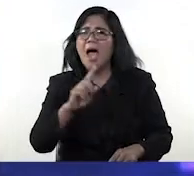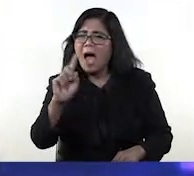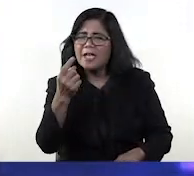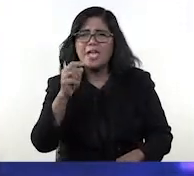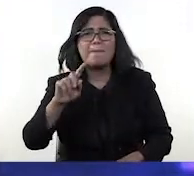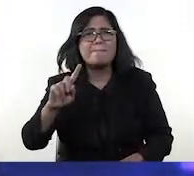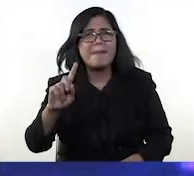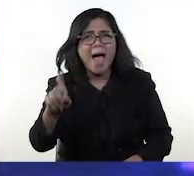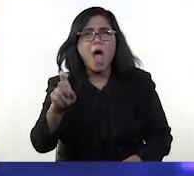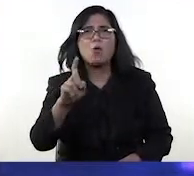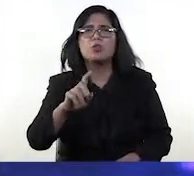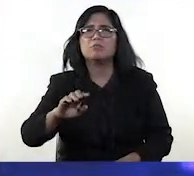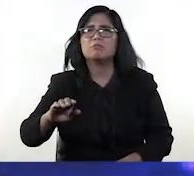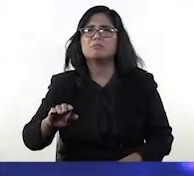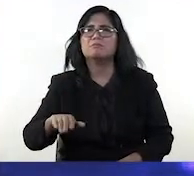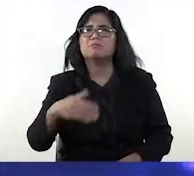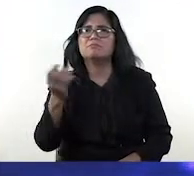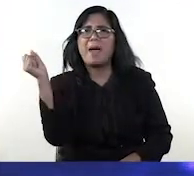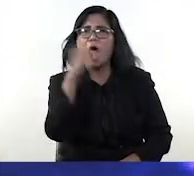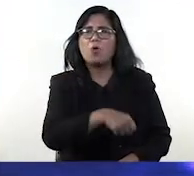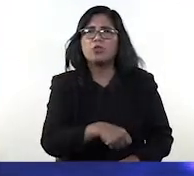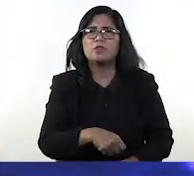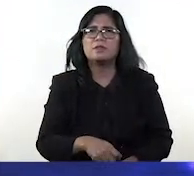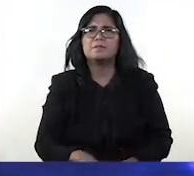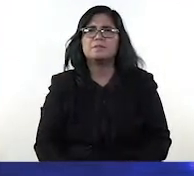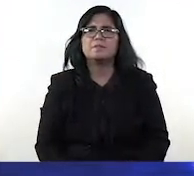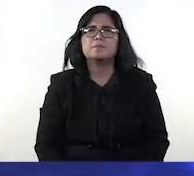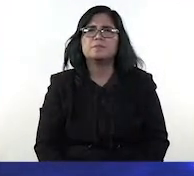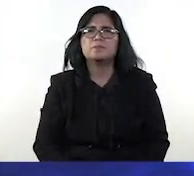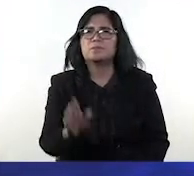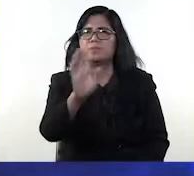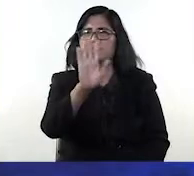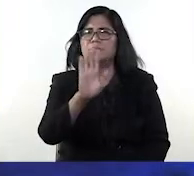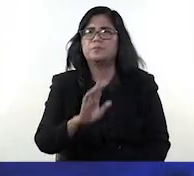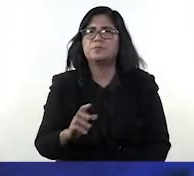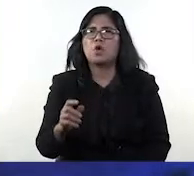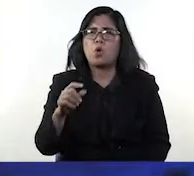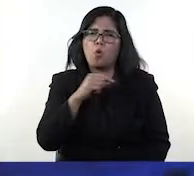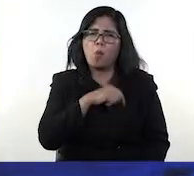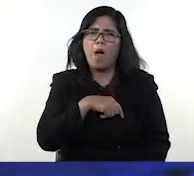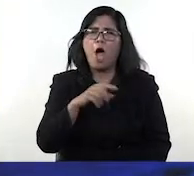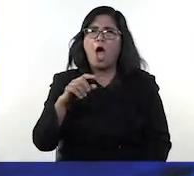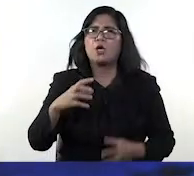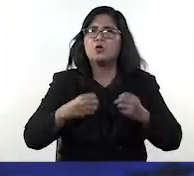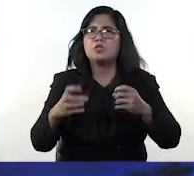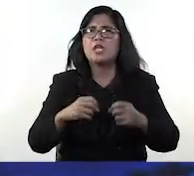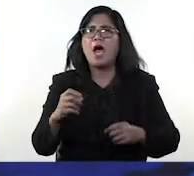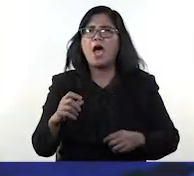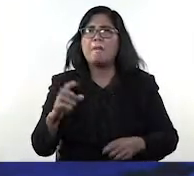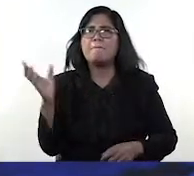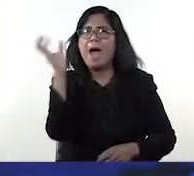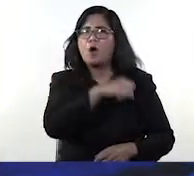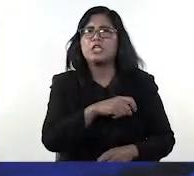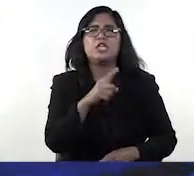Jangan kemudian Wow tapi orang berdosa akan upah dosa adalah maut jadikan orang berdosa Berarti udah mati di hadapan Tuhan